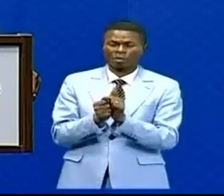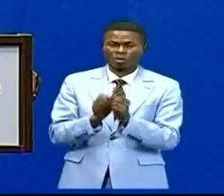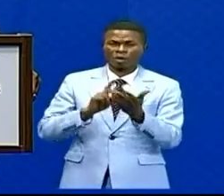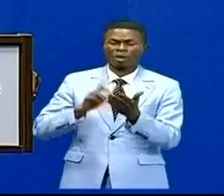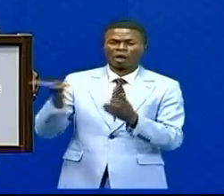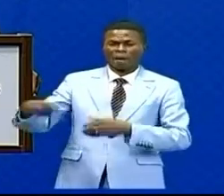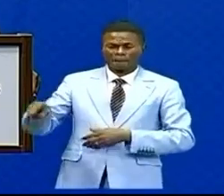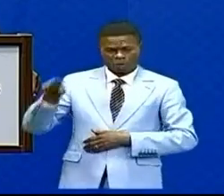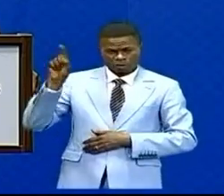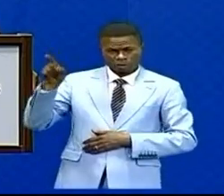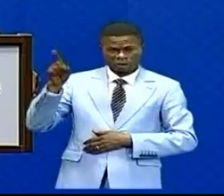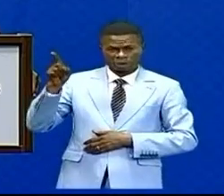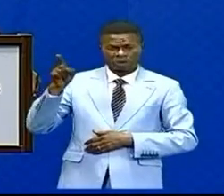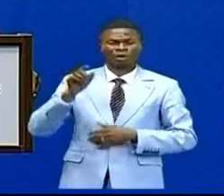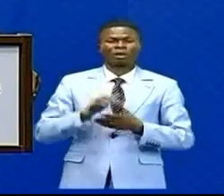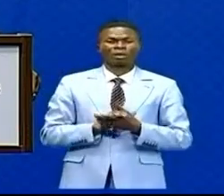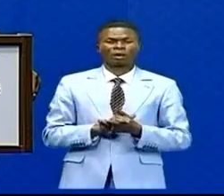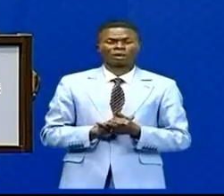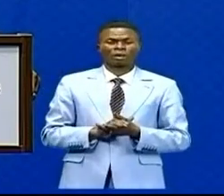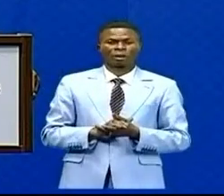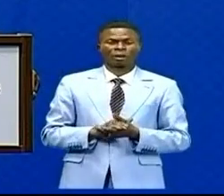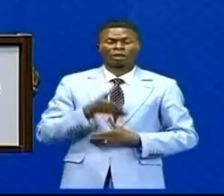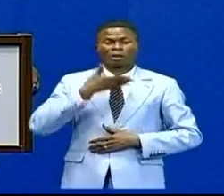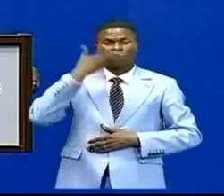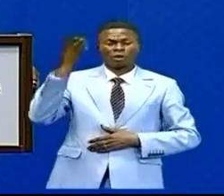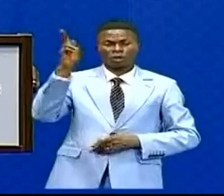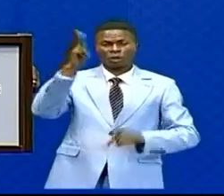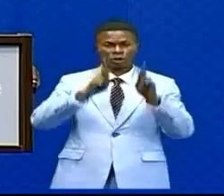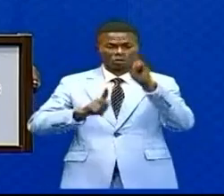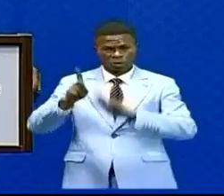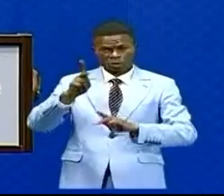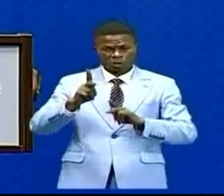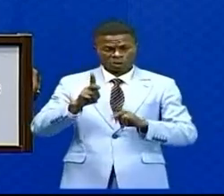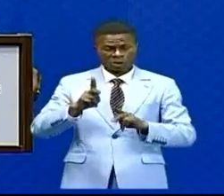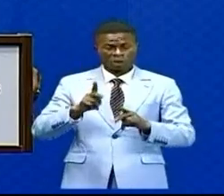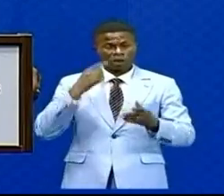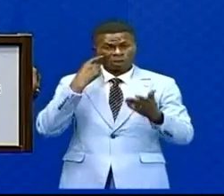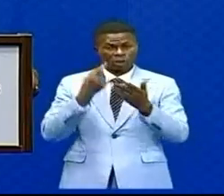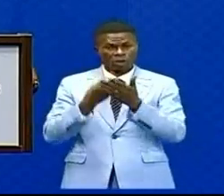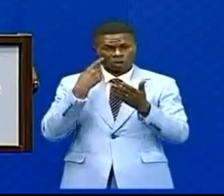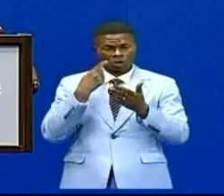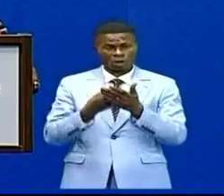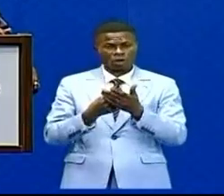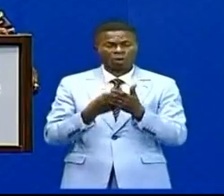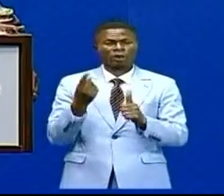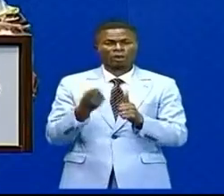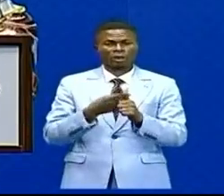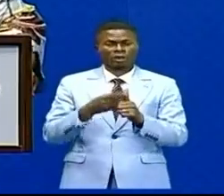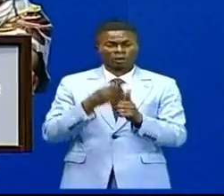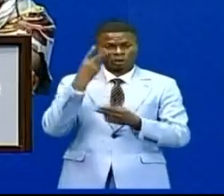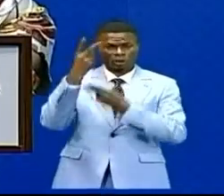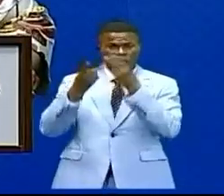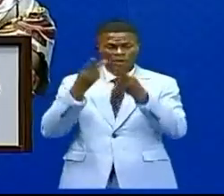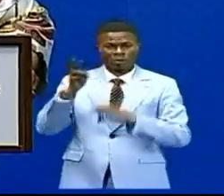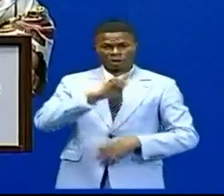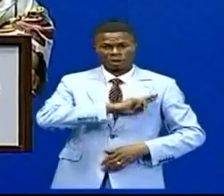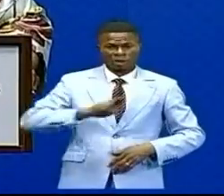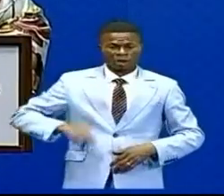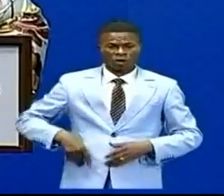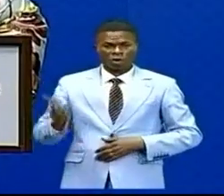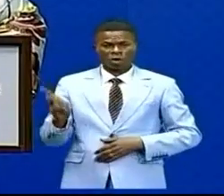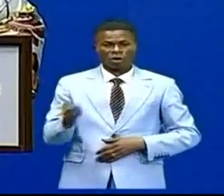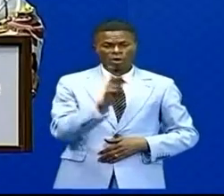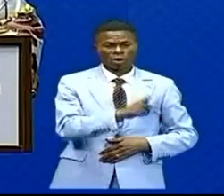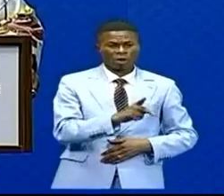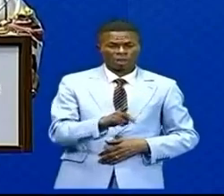provinces. L'état d'esprit de la population a été marqué par la visite du roi Philippe et